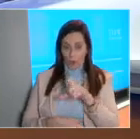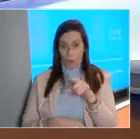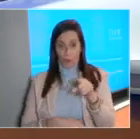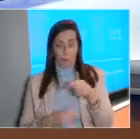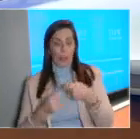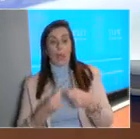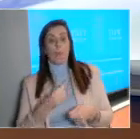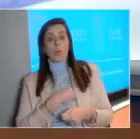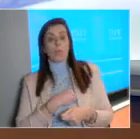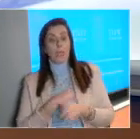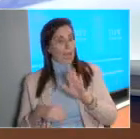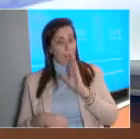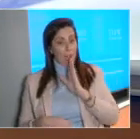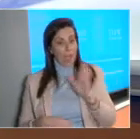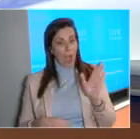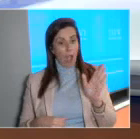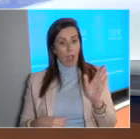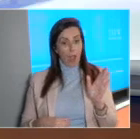ברמה המוסרית, אין עם זה בעיה?